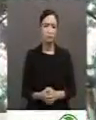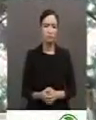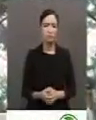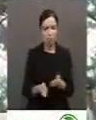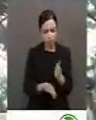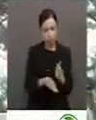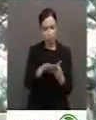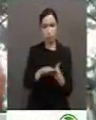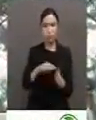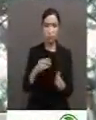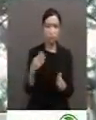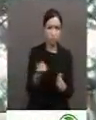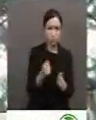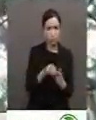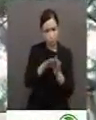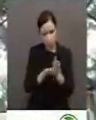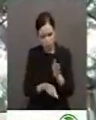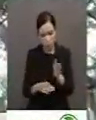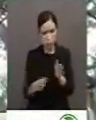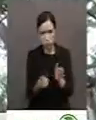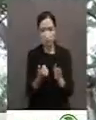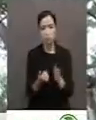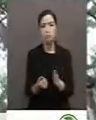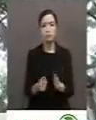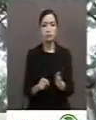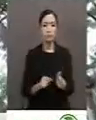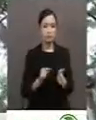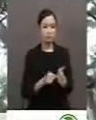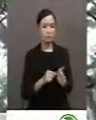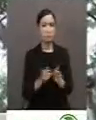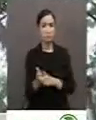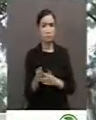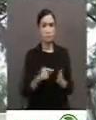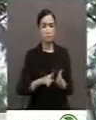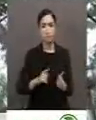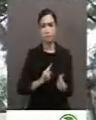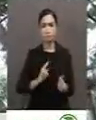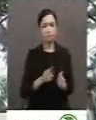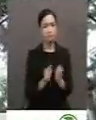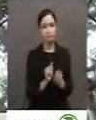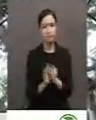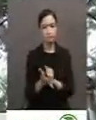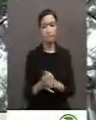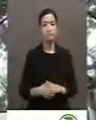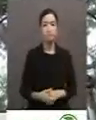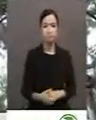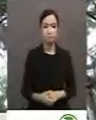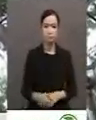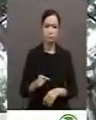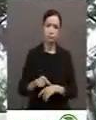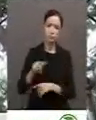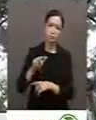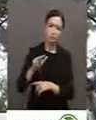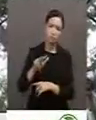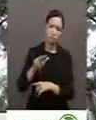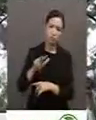แห้งอีกขึ้นกับไหลนี่เท่าๆกัน3 4เทียนี่รอบใบ3ใบใบ4ใ